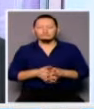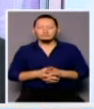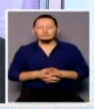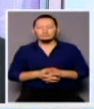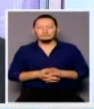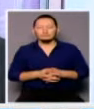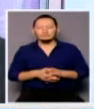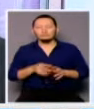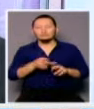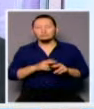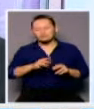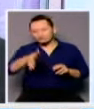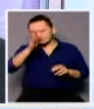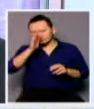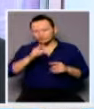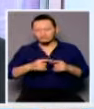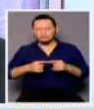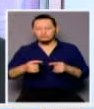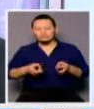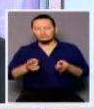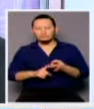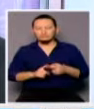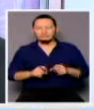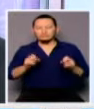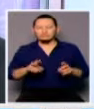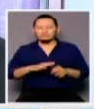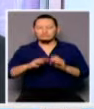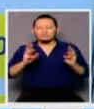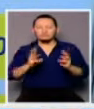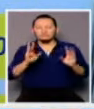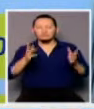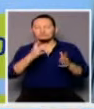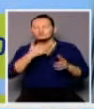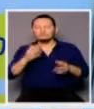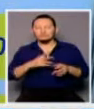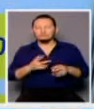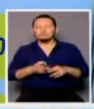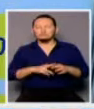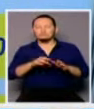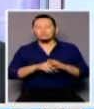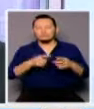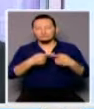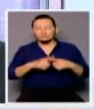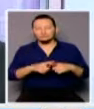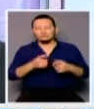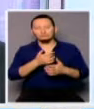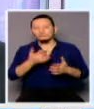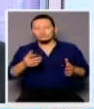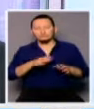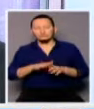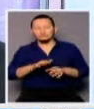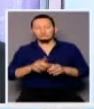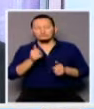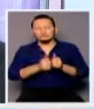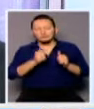Соңғы 5 жылда біздің мекеме өз тарапынан орман өртін жіберген жоқ. Біздерге қажетті құрал сайман мініс көліктерін